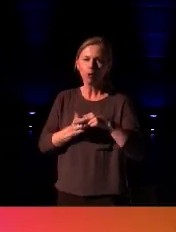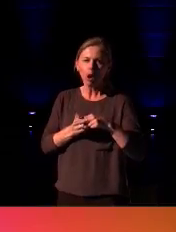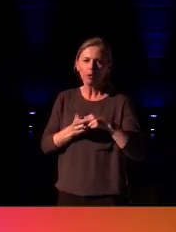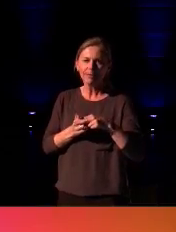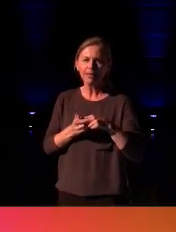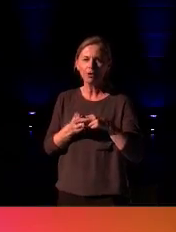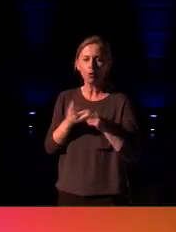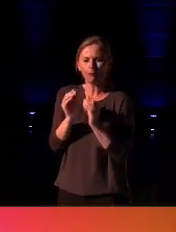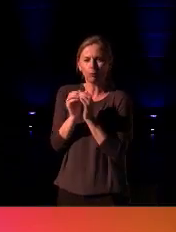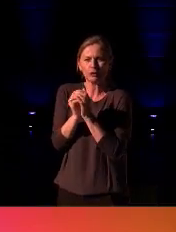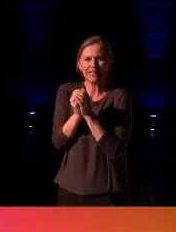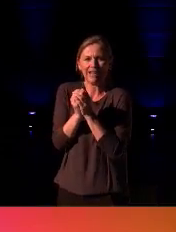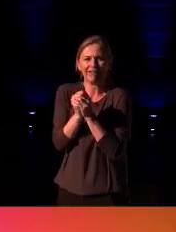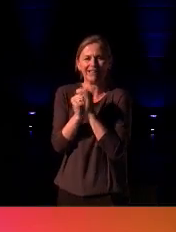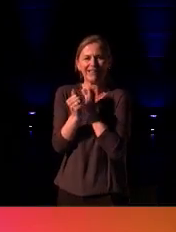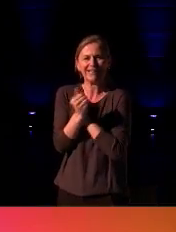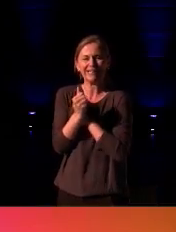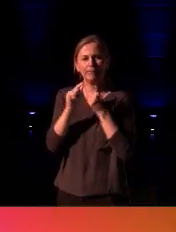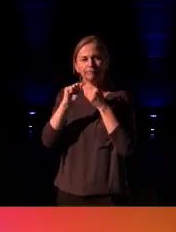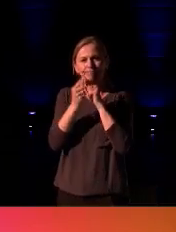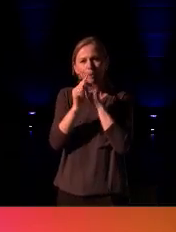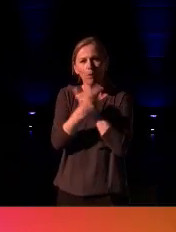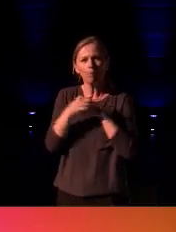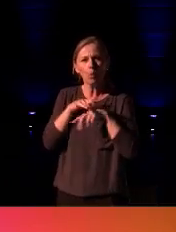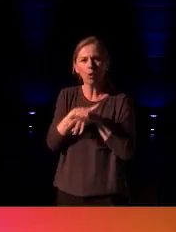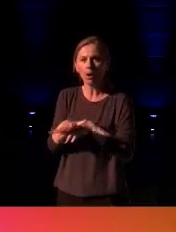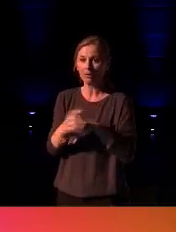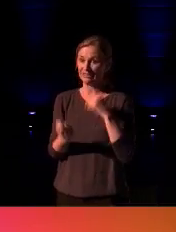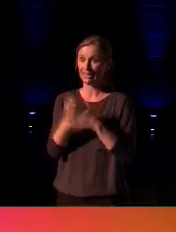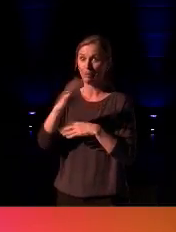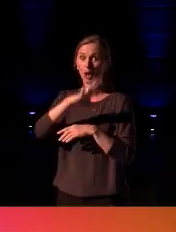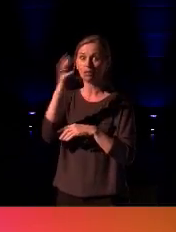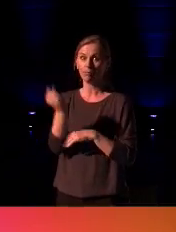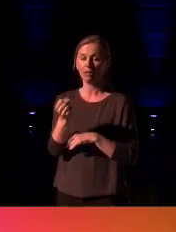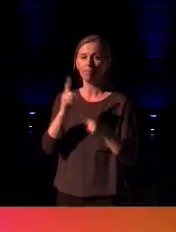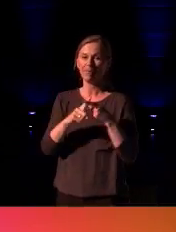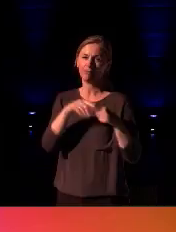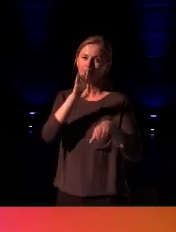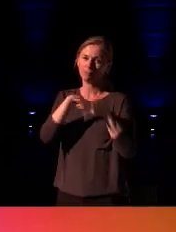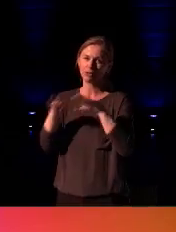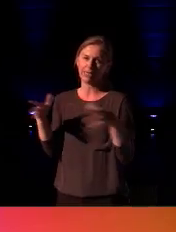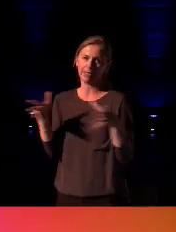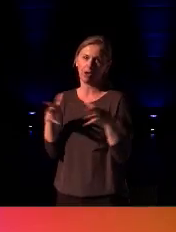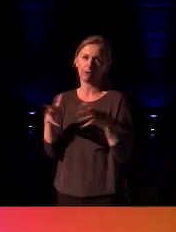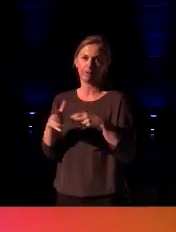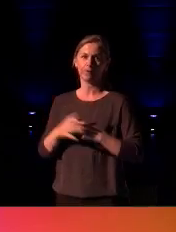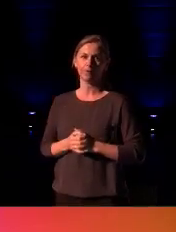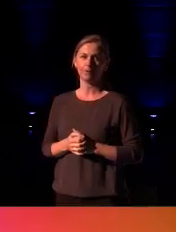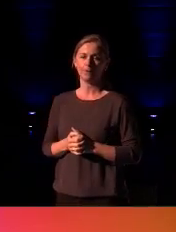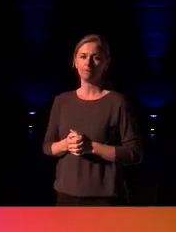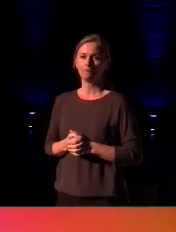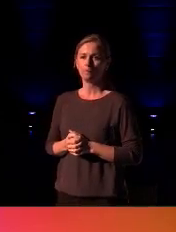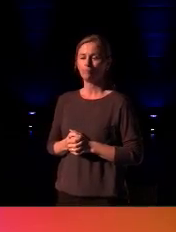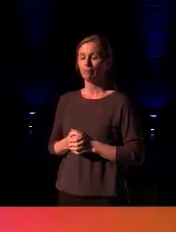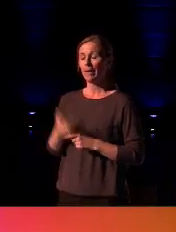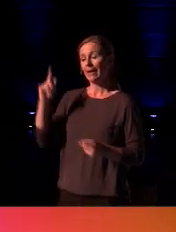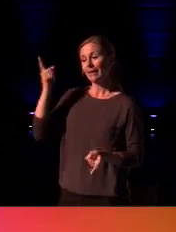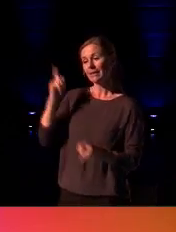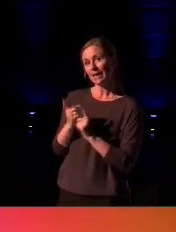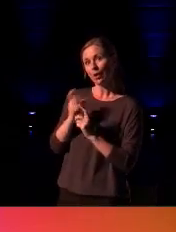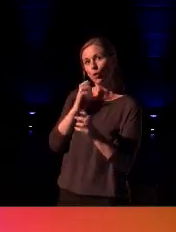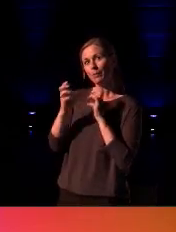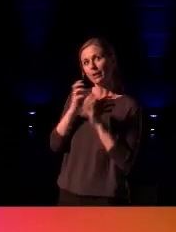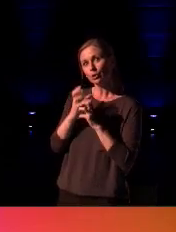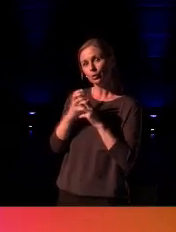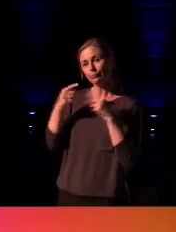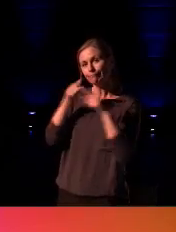og forsnevringer i hjernens blodkar. Det skjer med oss alle, men i ulik grad. Det blir redusert